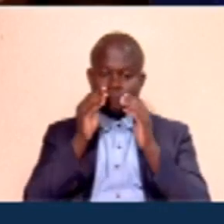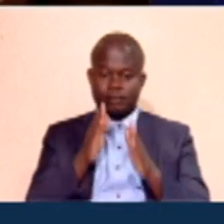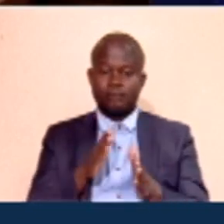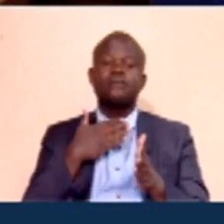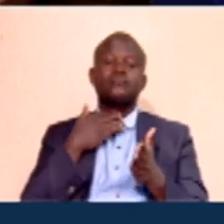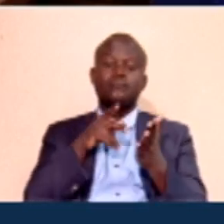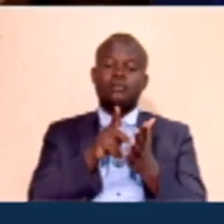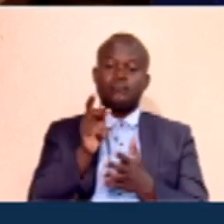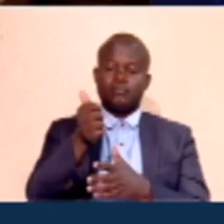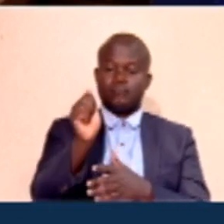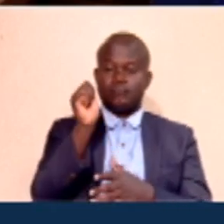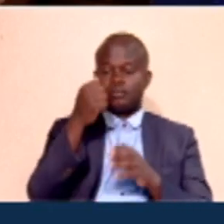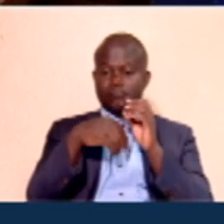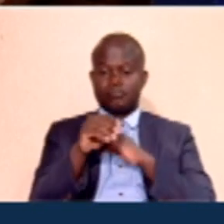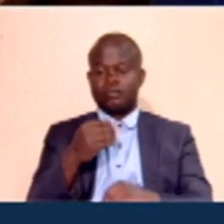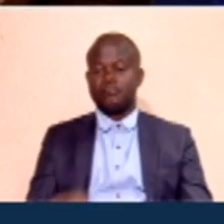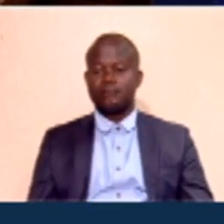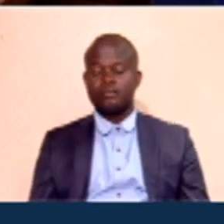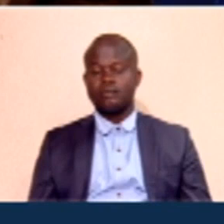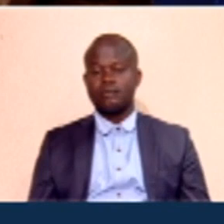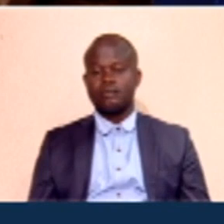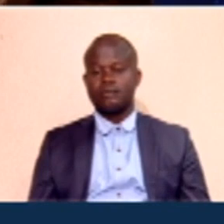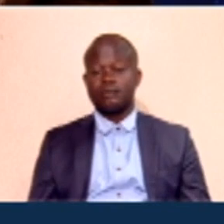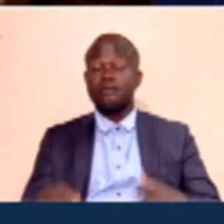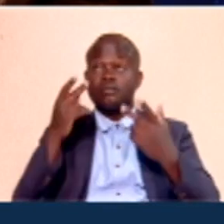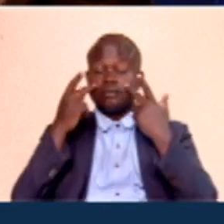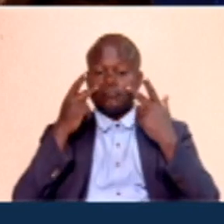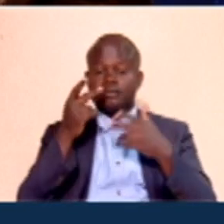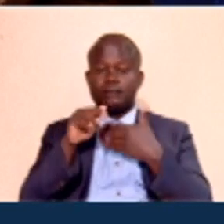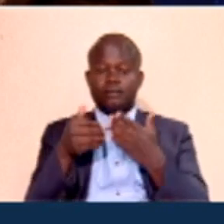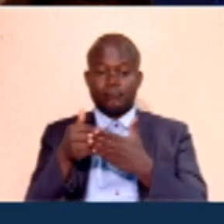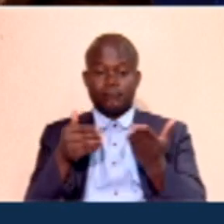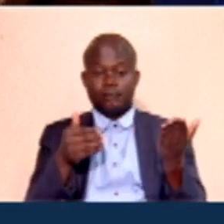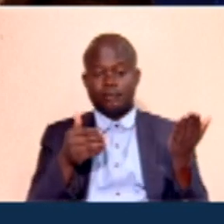nke taburo nkaho ziragurishwa cyangwa bira no kureba gusa?